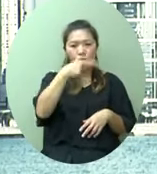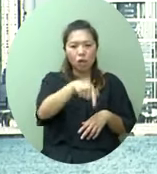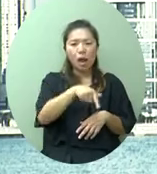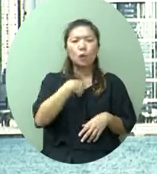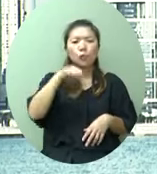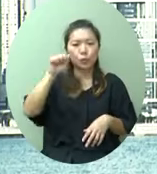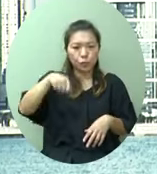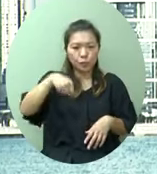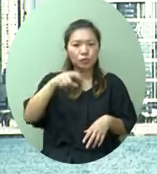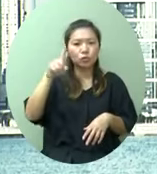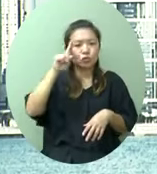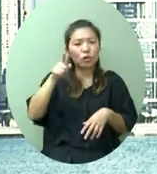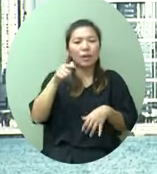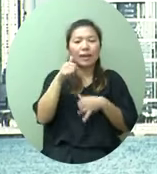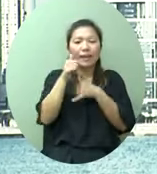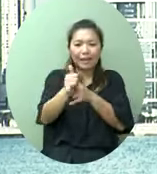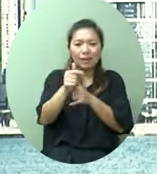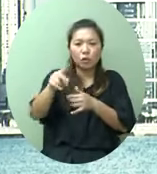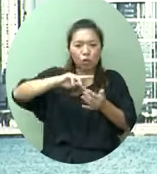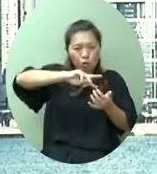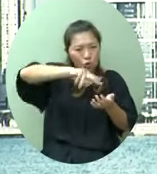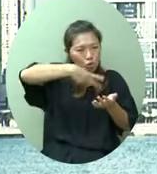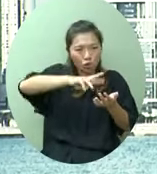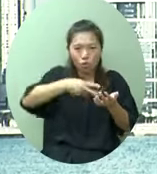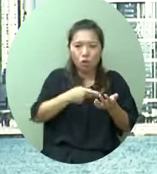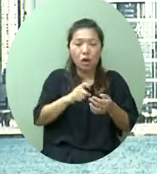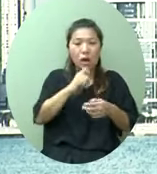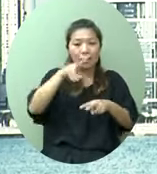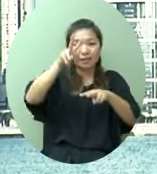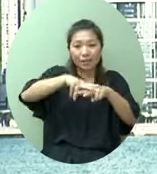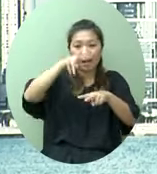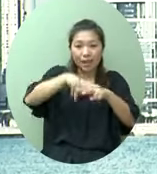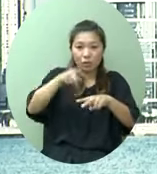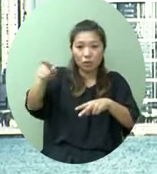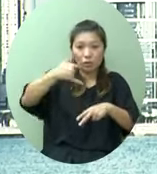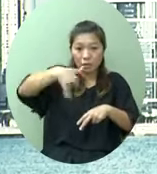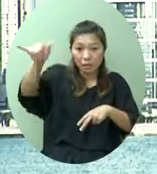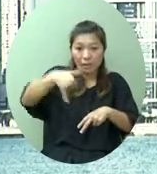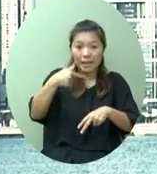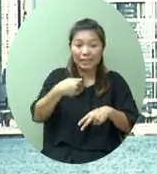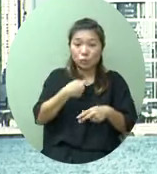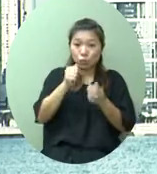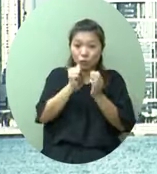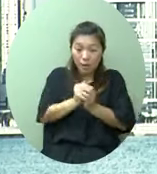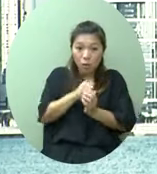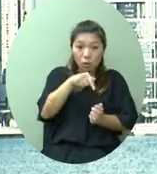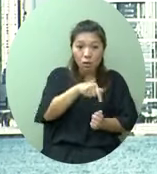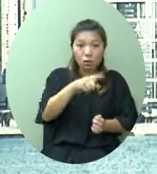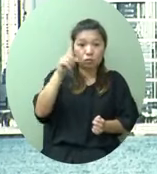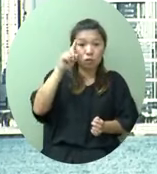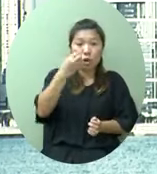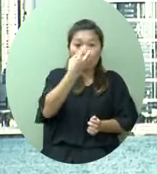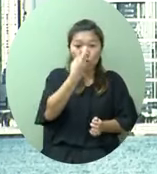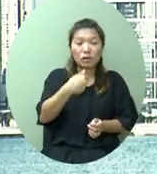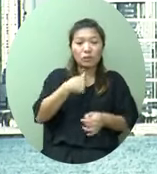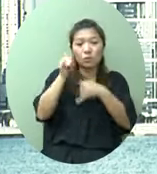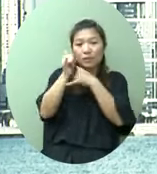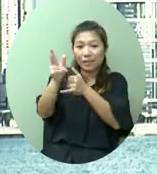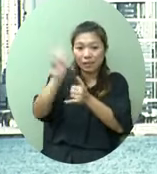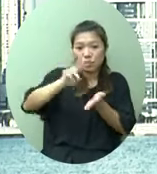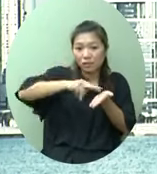係好睿意去改善所有從內地的體制認為我們是可以更加達至和內地一